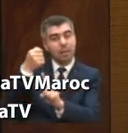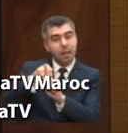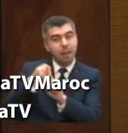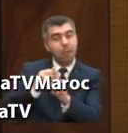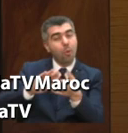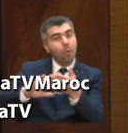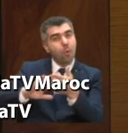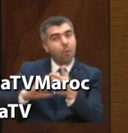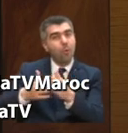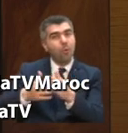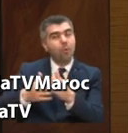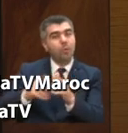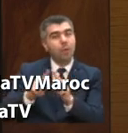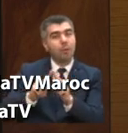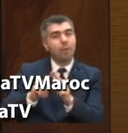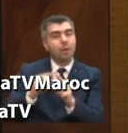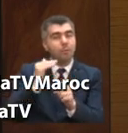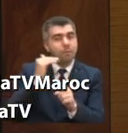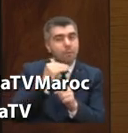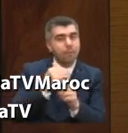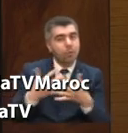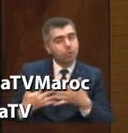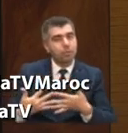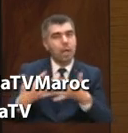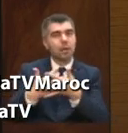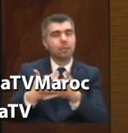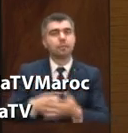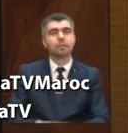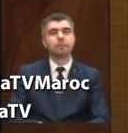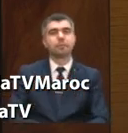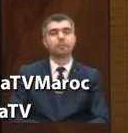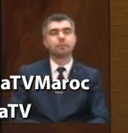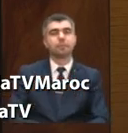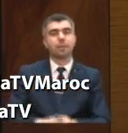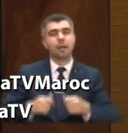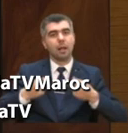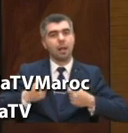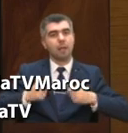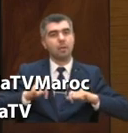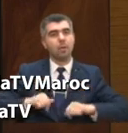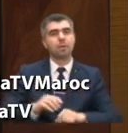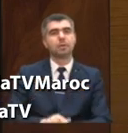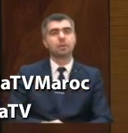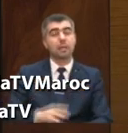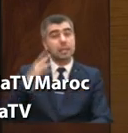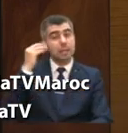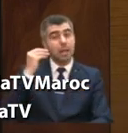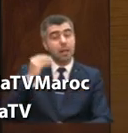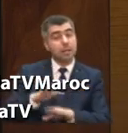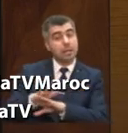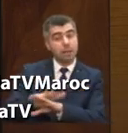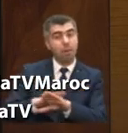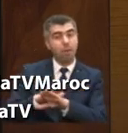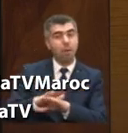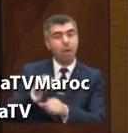الجميع من منطلق استباقي وتشاركي. سيد رئيس، سيد الوزير، حتى لا أنسى اسمحوا لي باسم الفريق